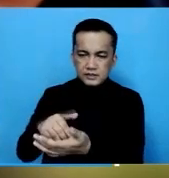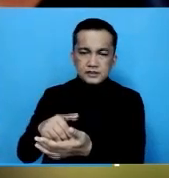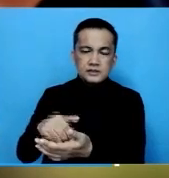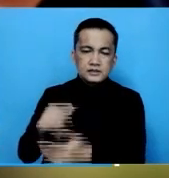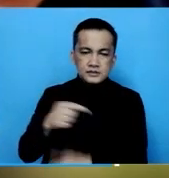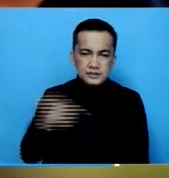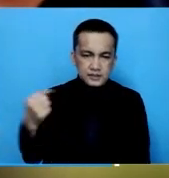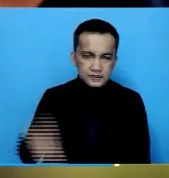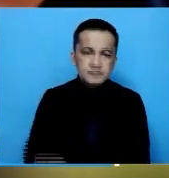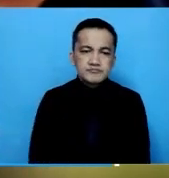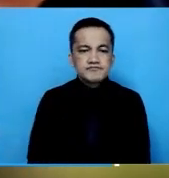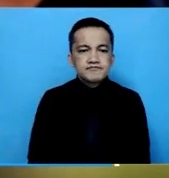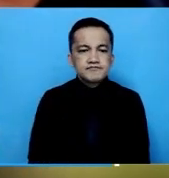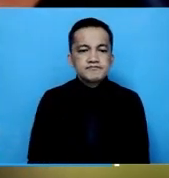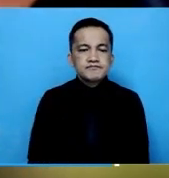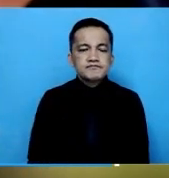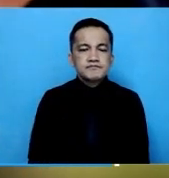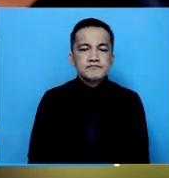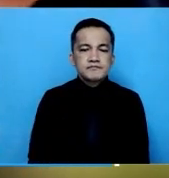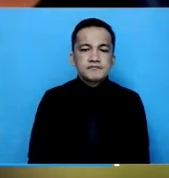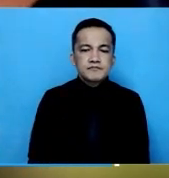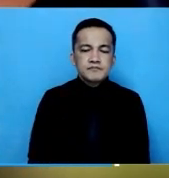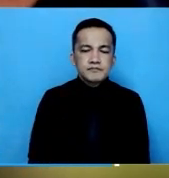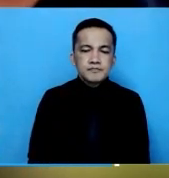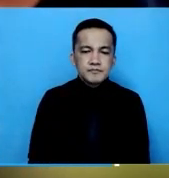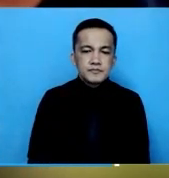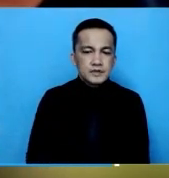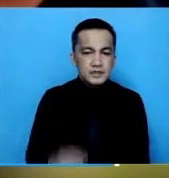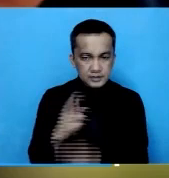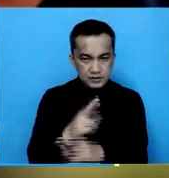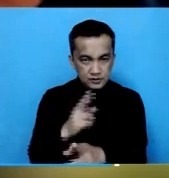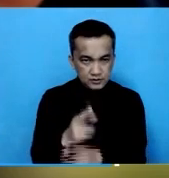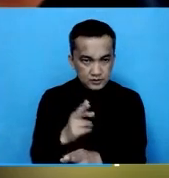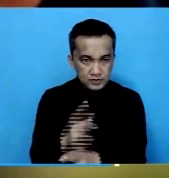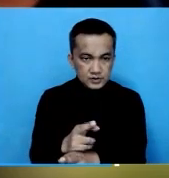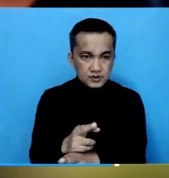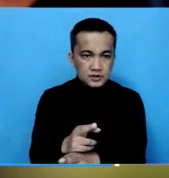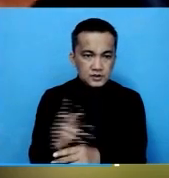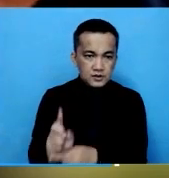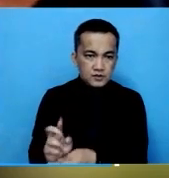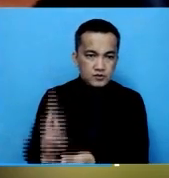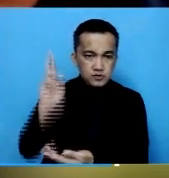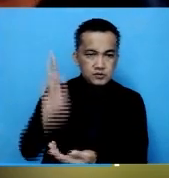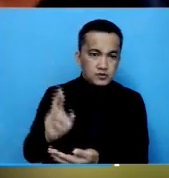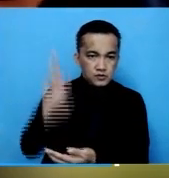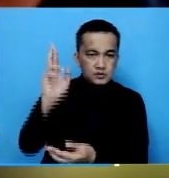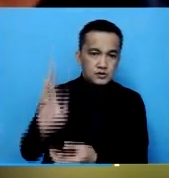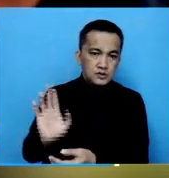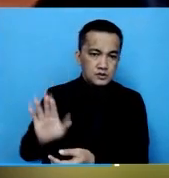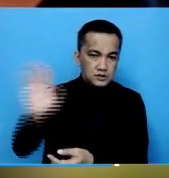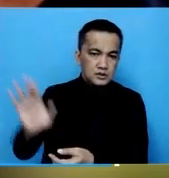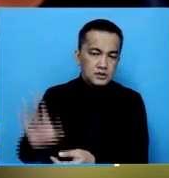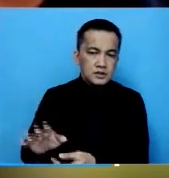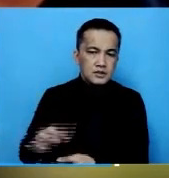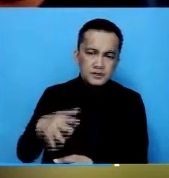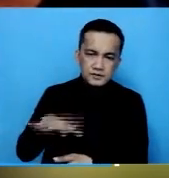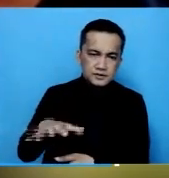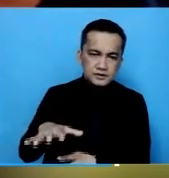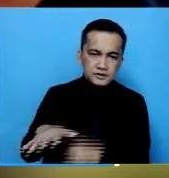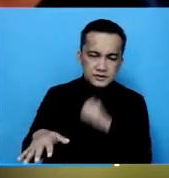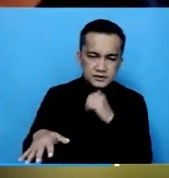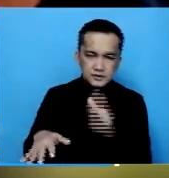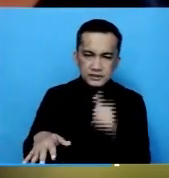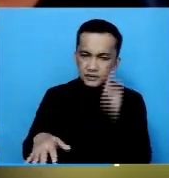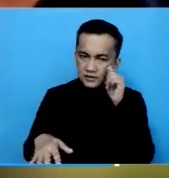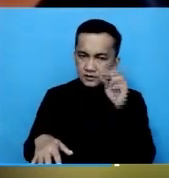So yun. Yung cadence or yung regularity ng pag-launch nila, medyo hindi pa tayo